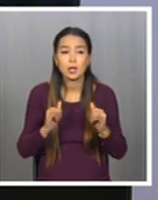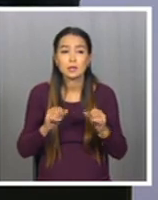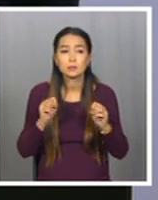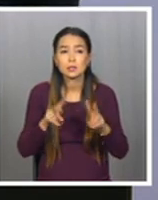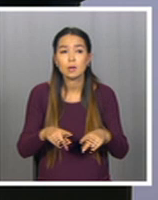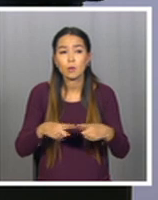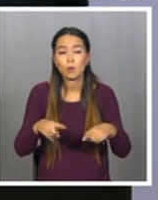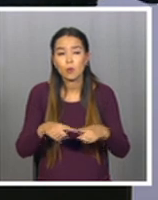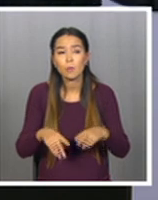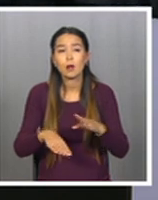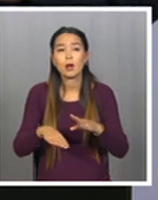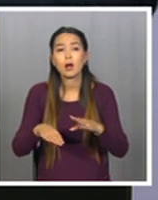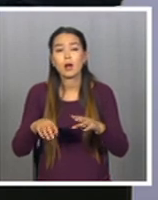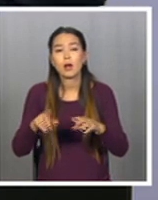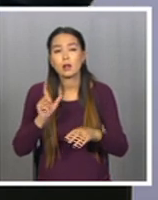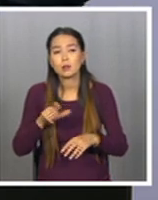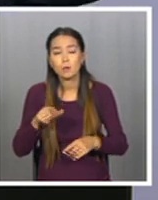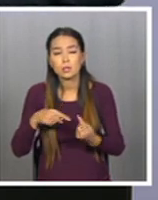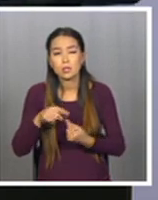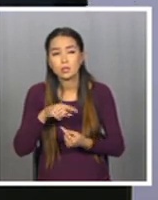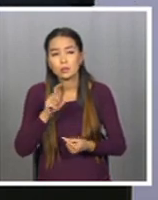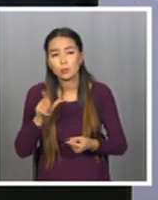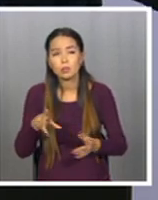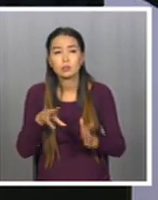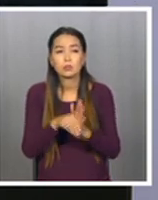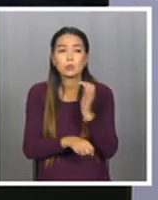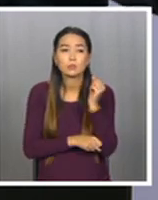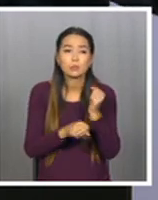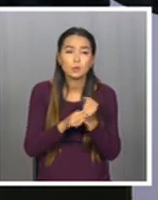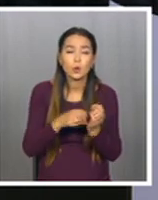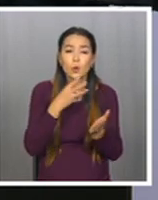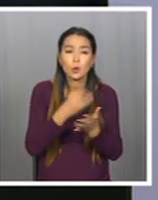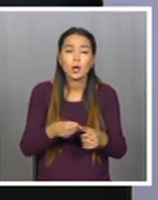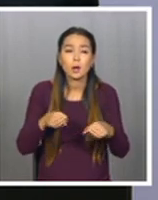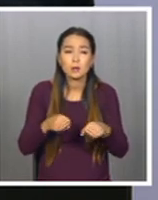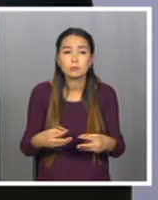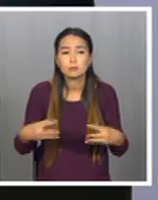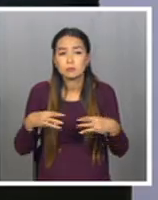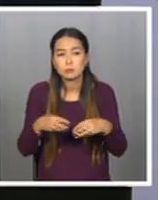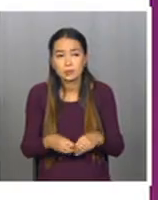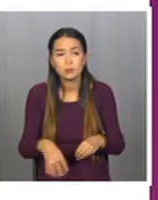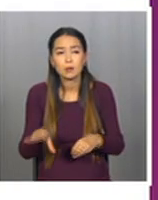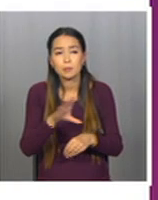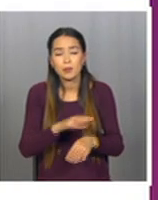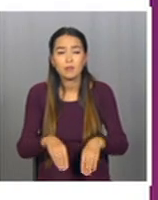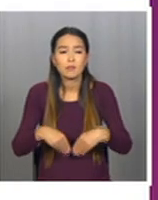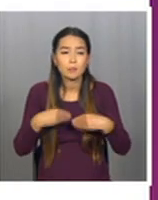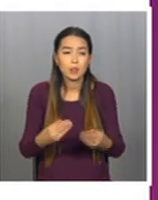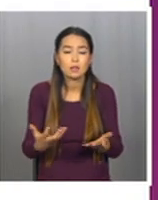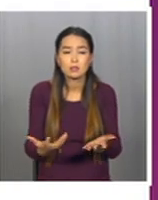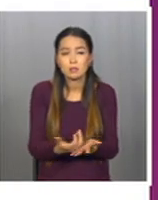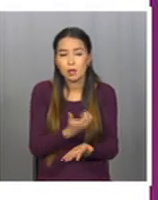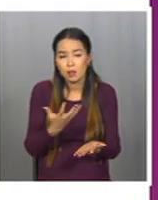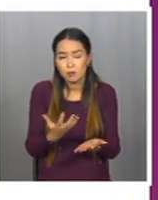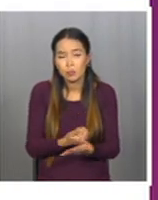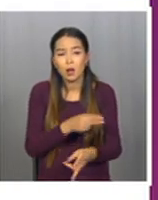кәсіп орын өкілдерімен қоса жұмысшылардың да өкілдері қосылып, бүткін берілген табысты бақылап,